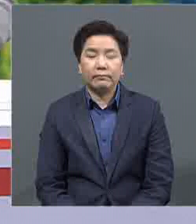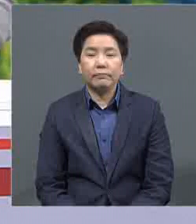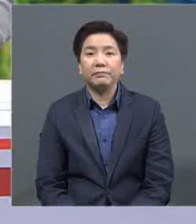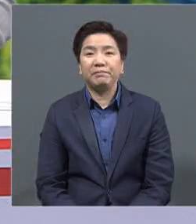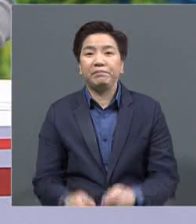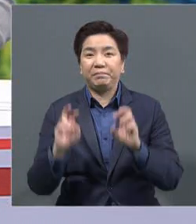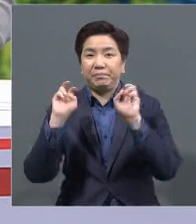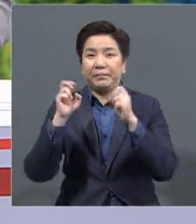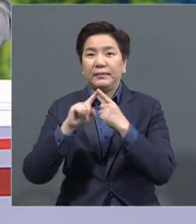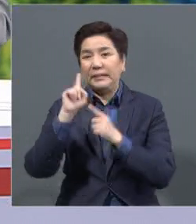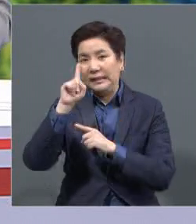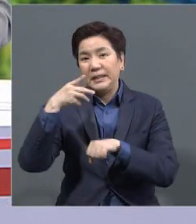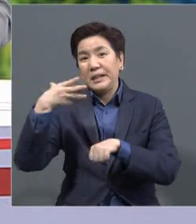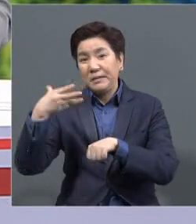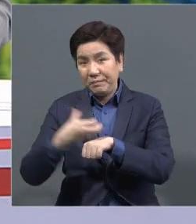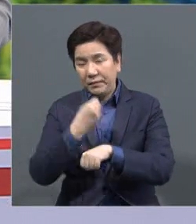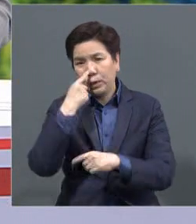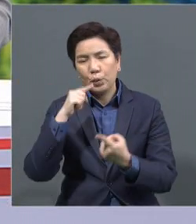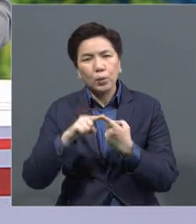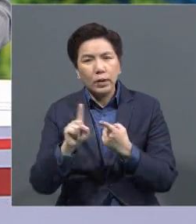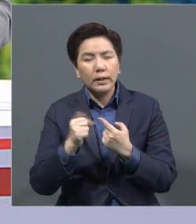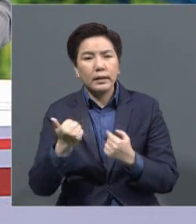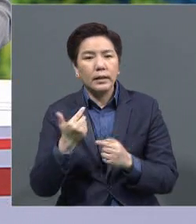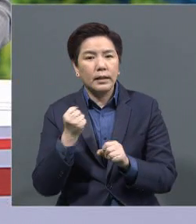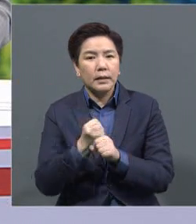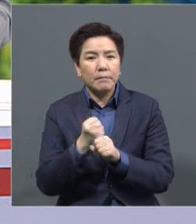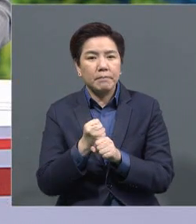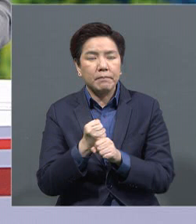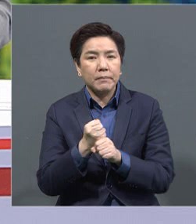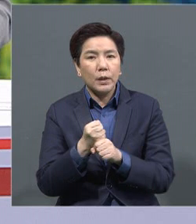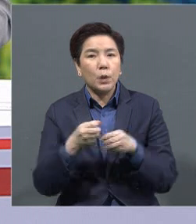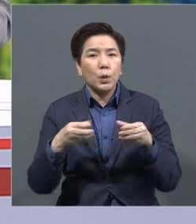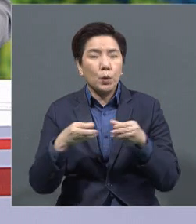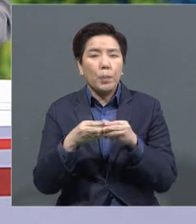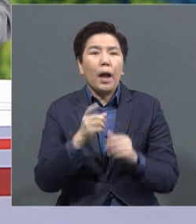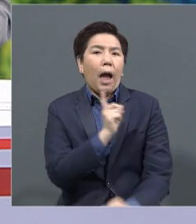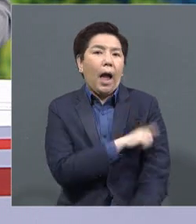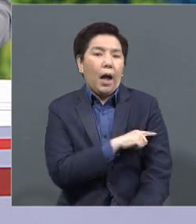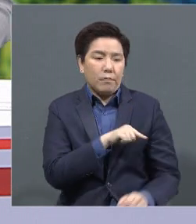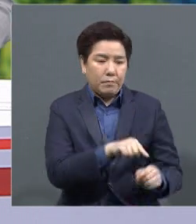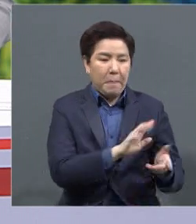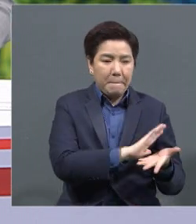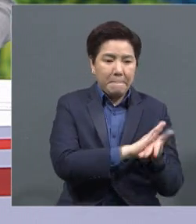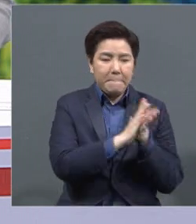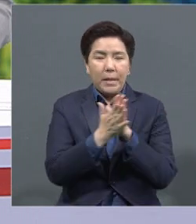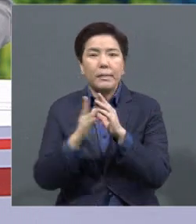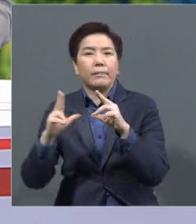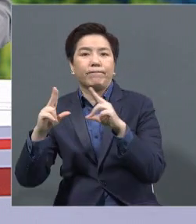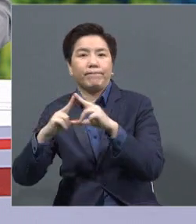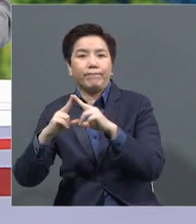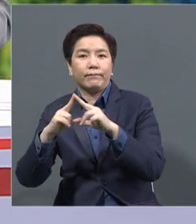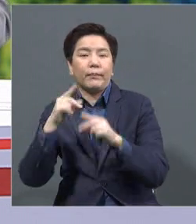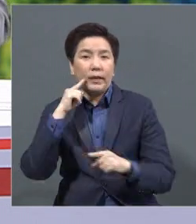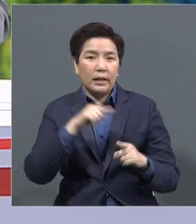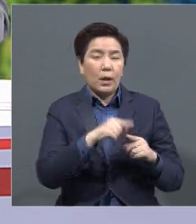อีกหนึ่งประเด็นทางการบ้านการเมืองนะคะเรื่องก็คือการผ่านเรื่องของพรรคถิ่นกาขาวสู่พรรคประชาชนหลังจากที่ศาลรัฐธรรมนูญ